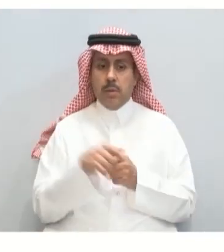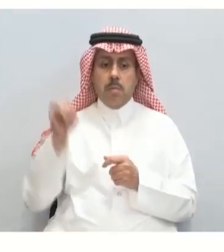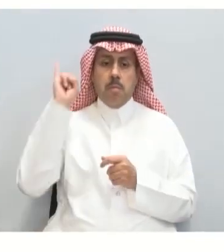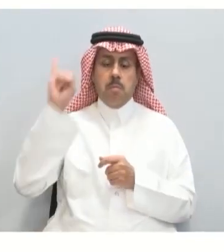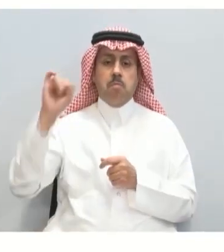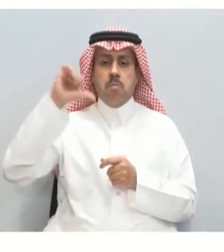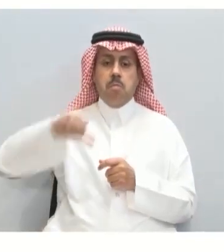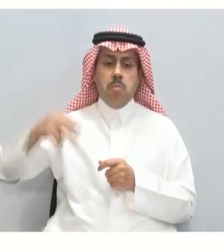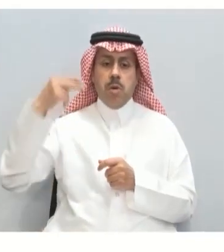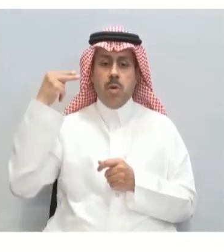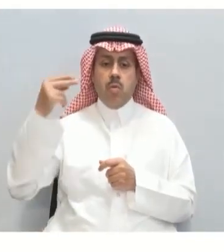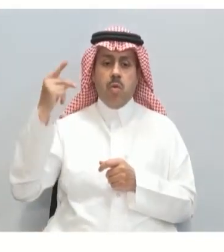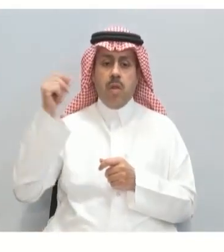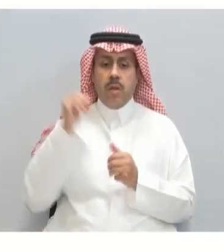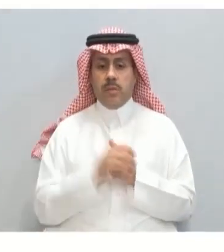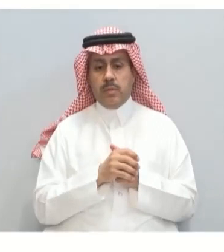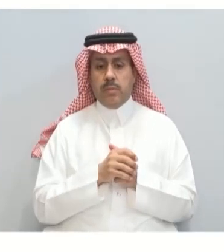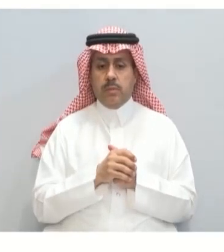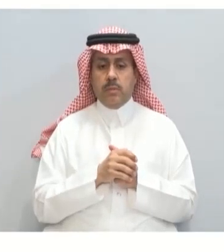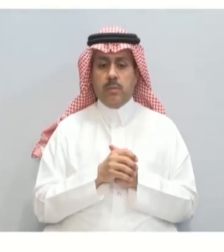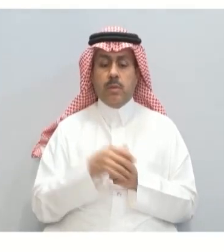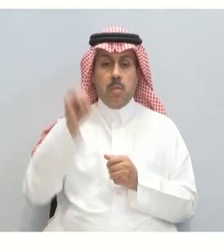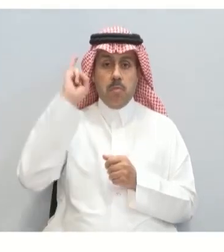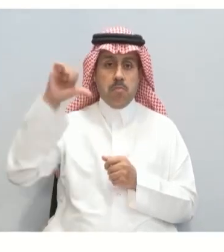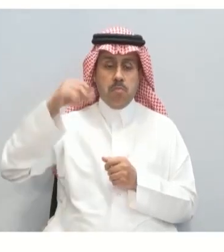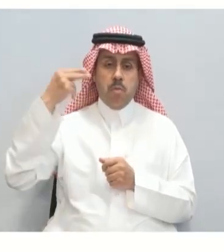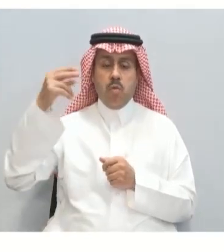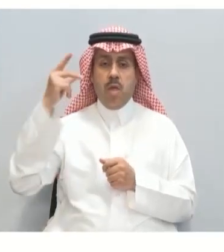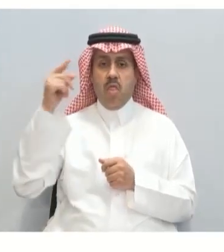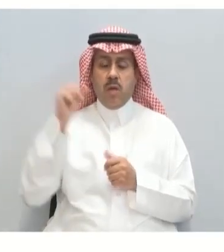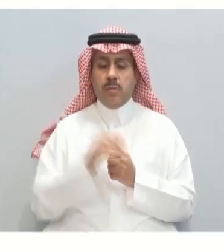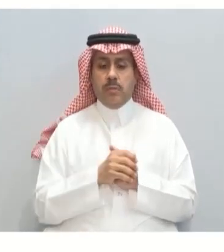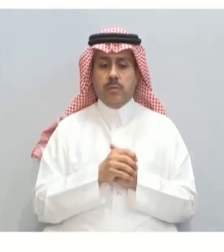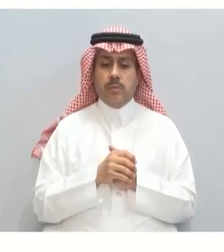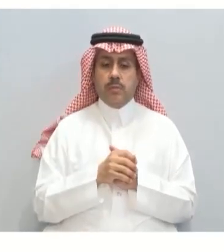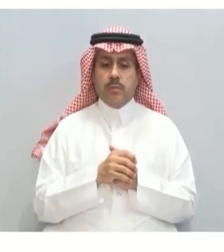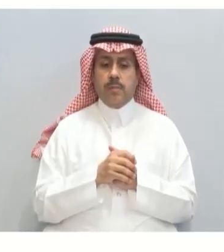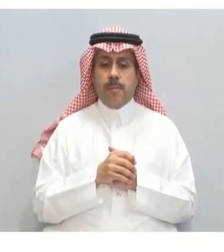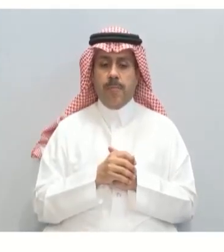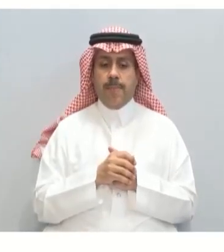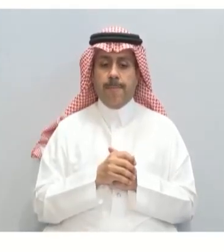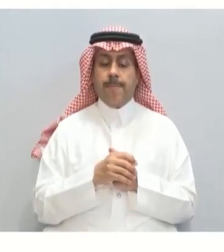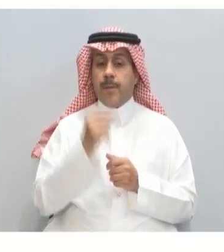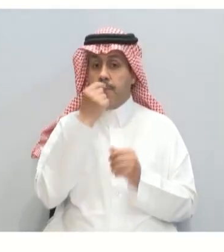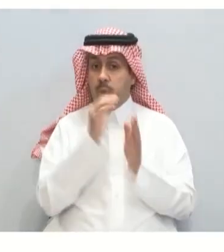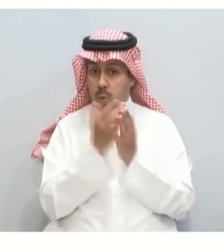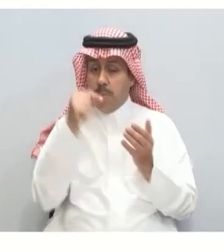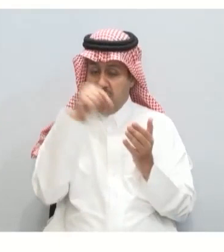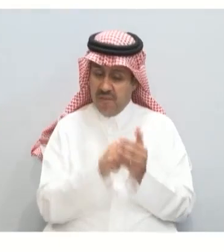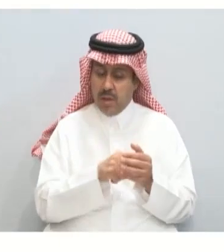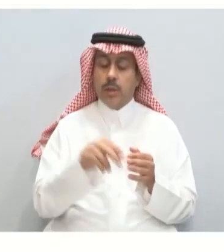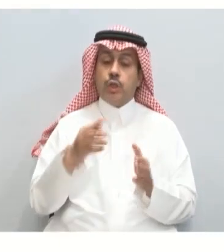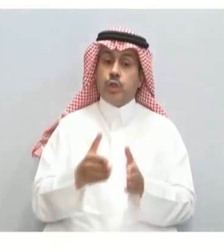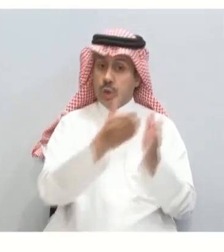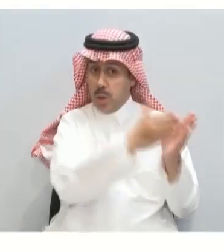في قوله تعالى قد جاءكم قد جاءتكم موعظه هنا اي القران وما فيه من